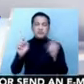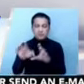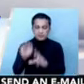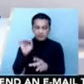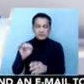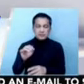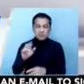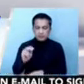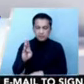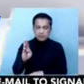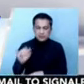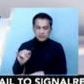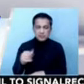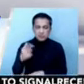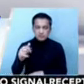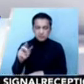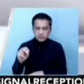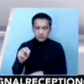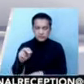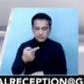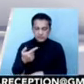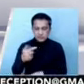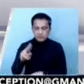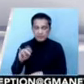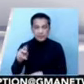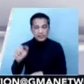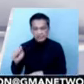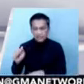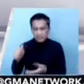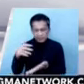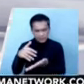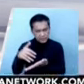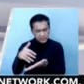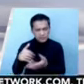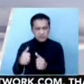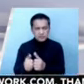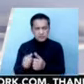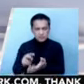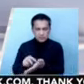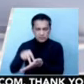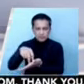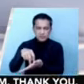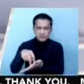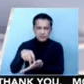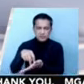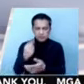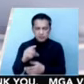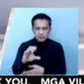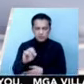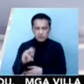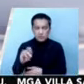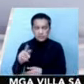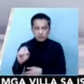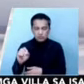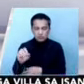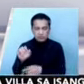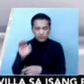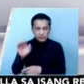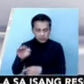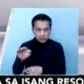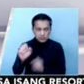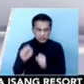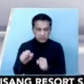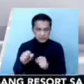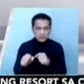kay Soljan Bernardo Guevara, pinag-aaralan nila kung tatayong mag-isa ang co-warranto petition o kung kailangan ng iba pang